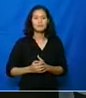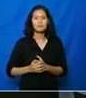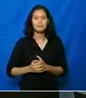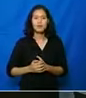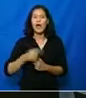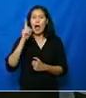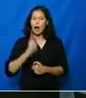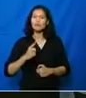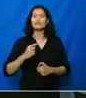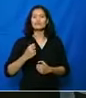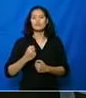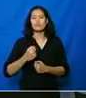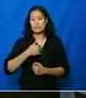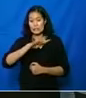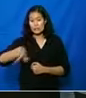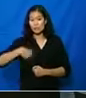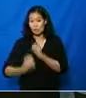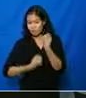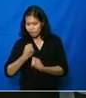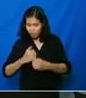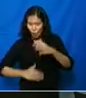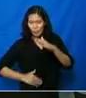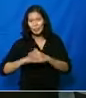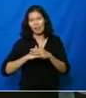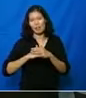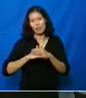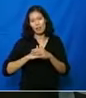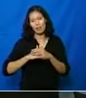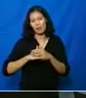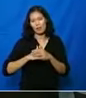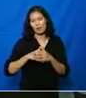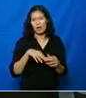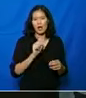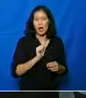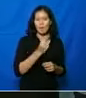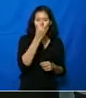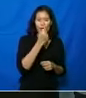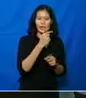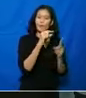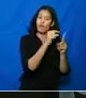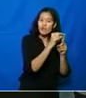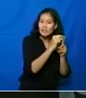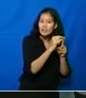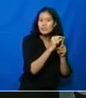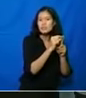mengoptimalkan semua potensi yang ada, mulai dari tingkat provinsi,